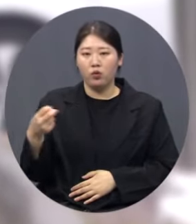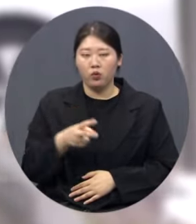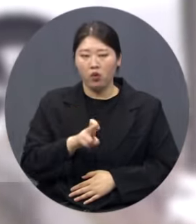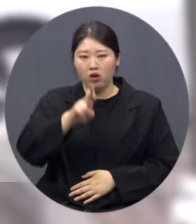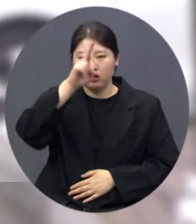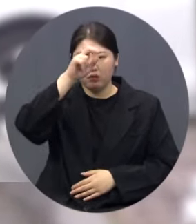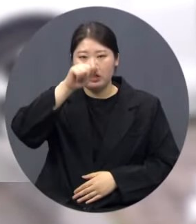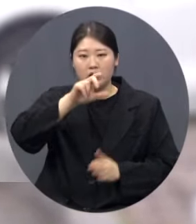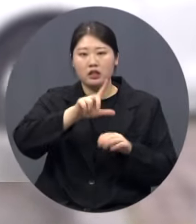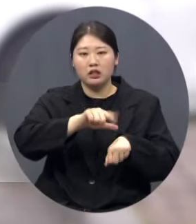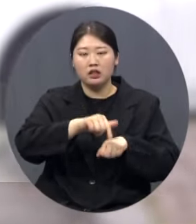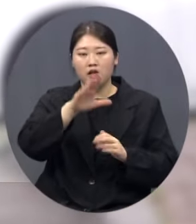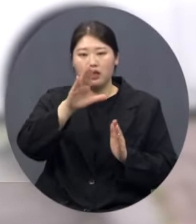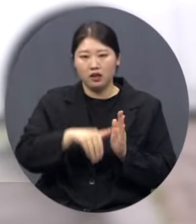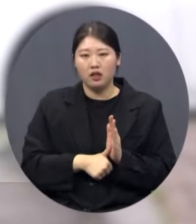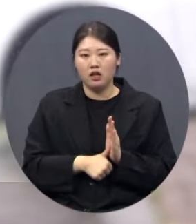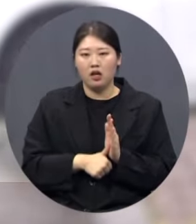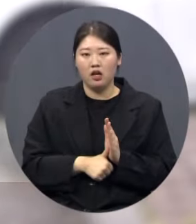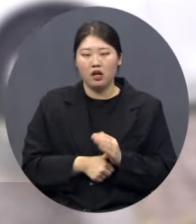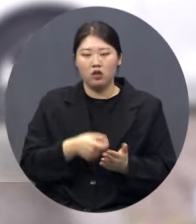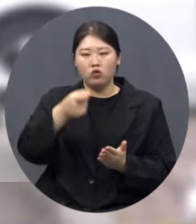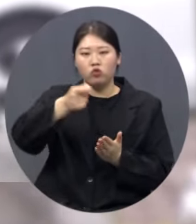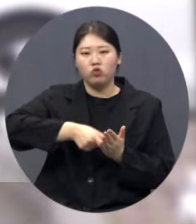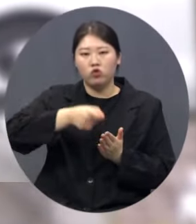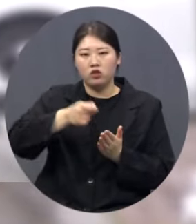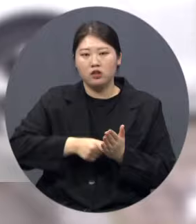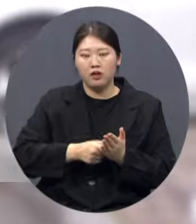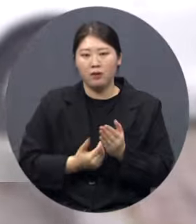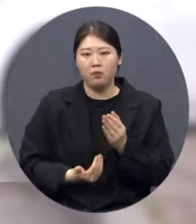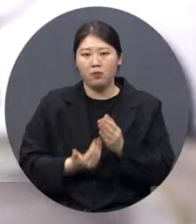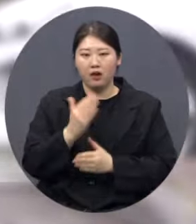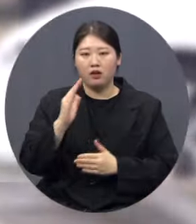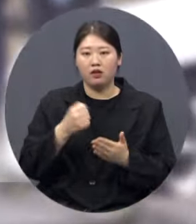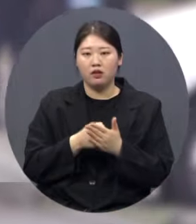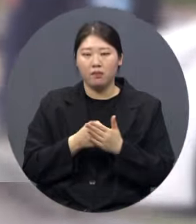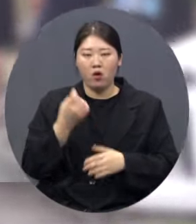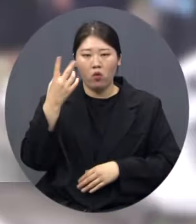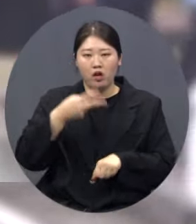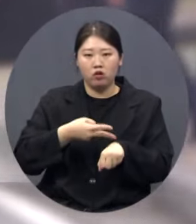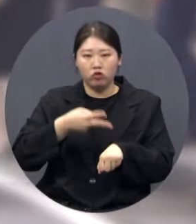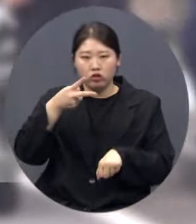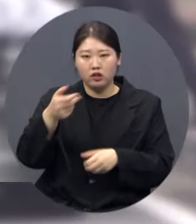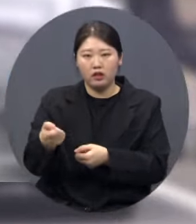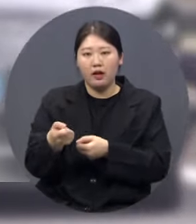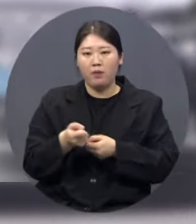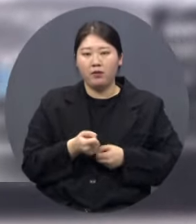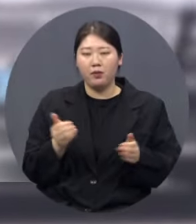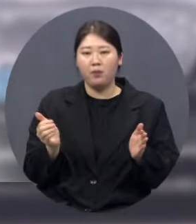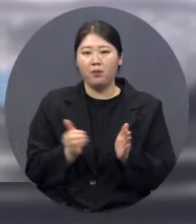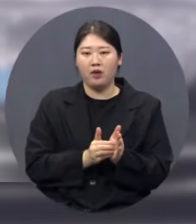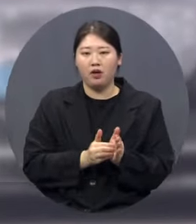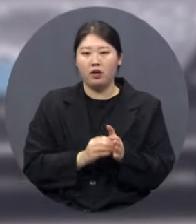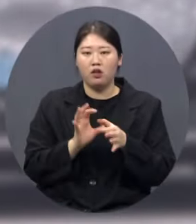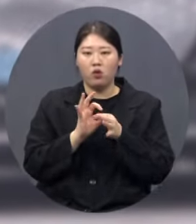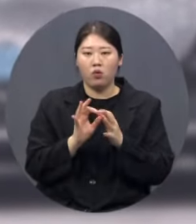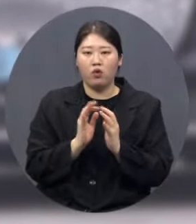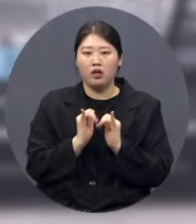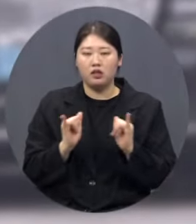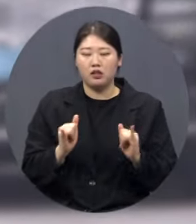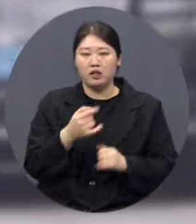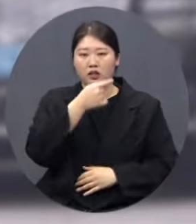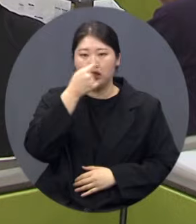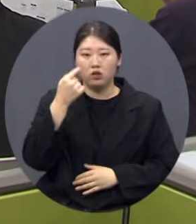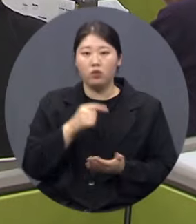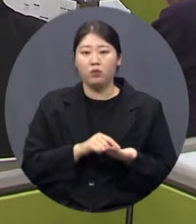돈의 복수의 언론사의 취재 상황이 알려지면서 당초 2시까지의 일정이 앞당겨졌다는 관계자 증원도